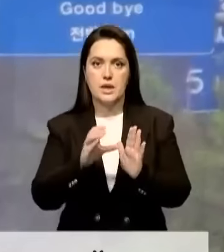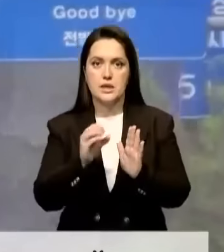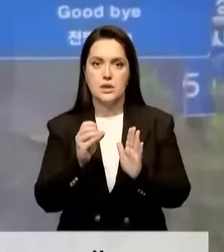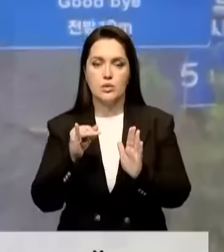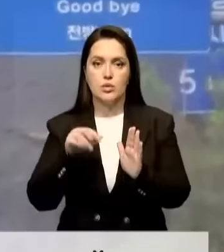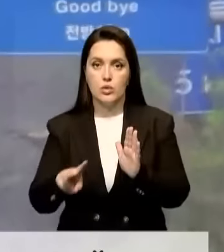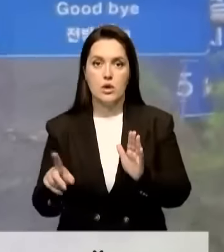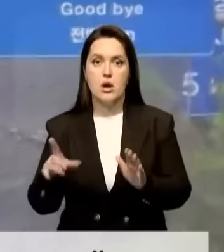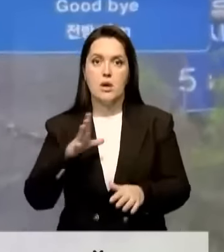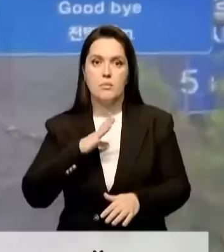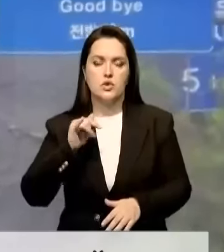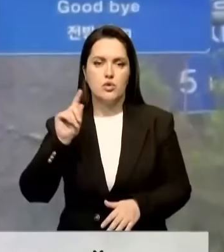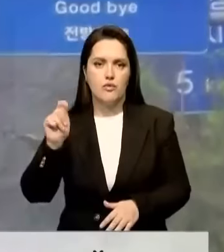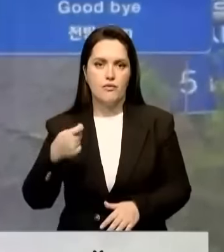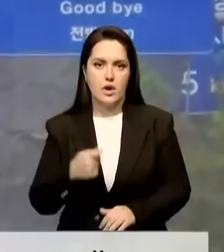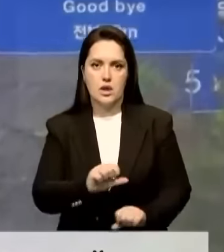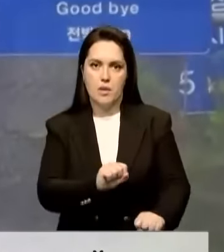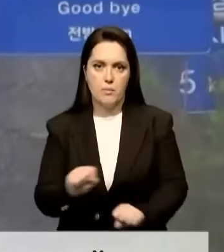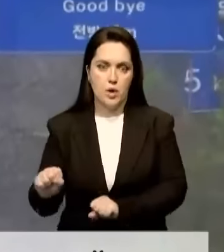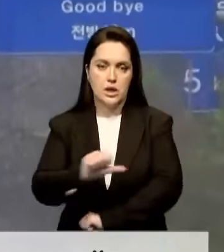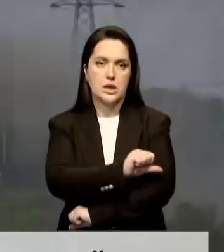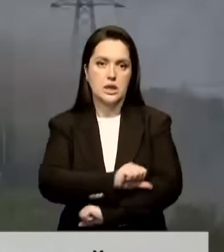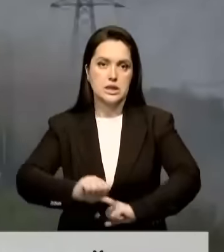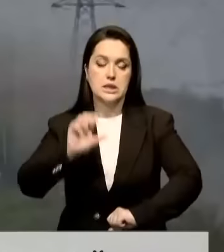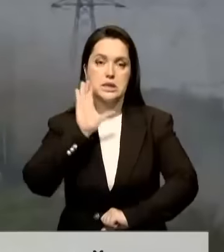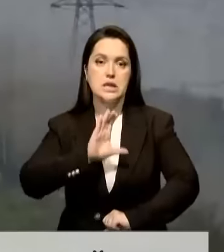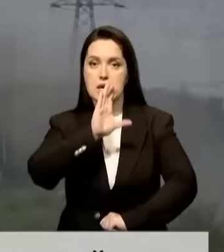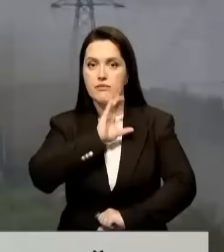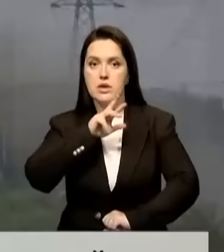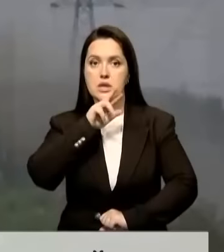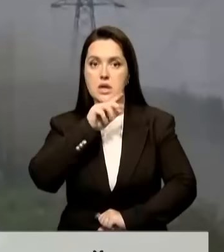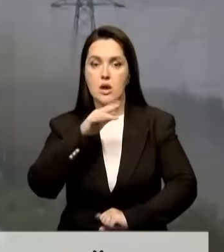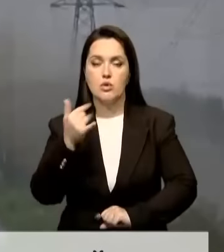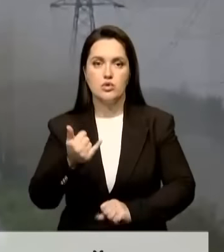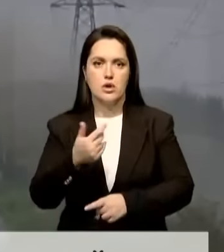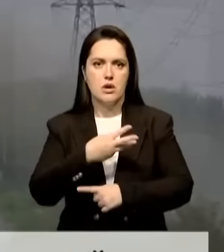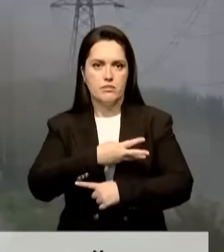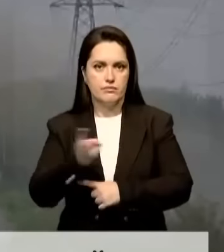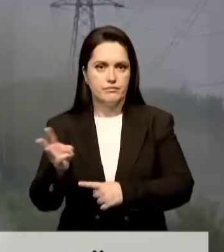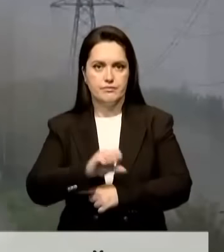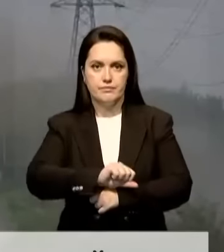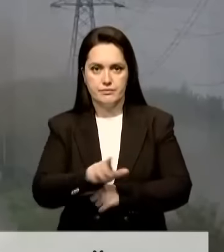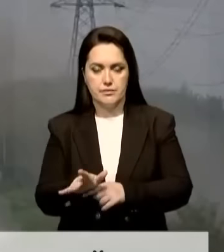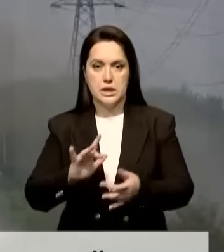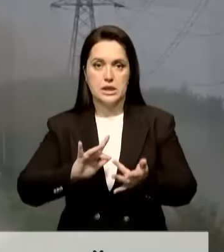Сеулом. Это произошло на фоне усиления военной обороны границы со стороны Северной Кореи. В сети уже появилось видео. На кадрах видно, как